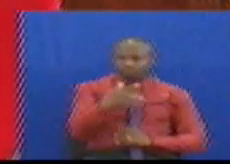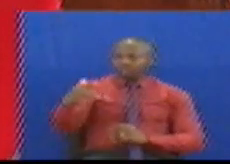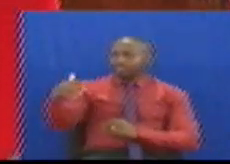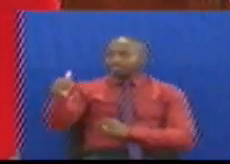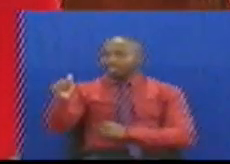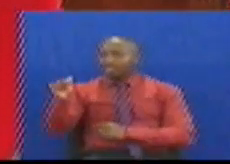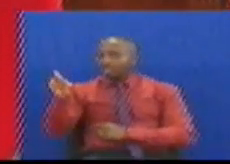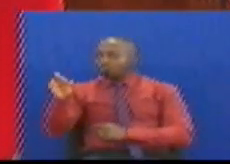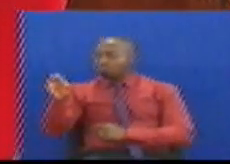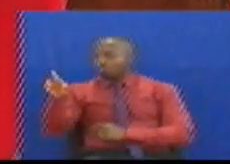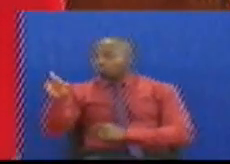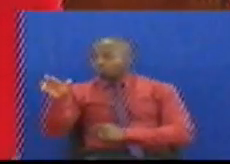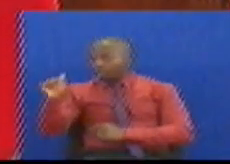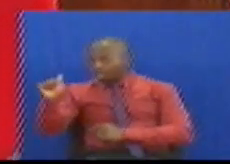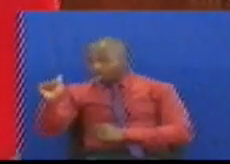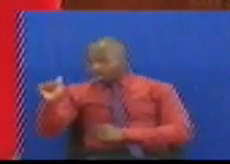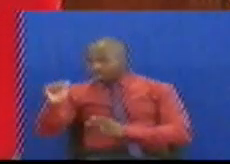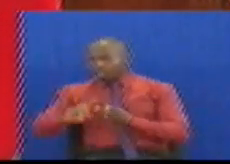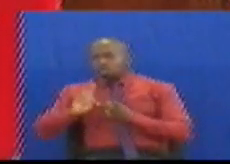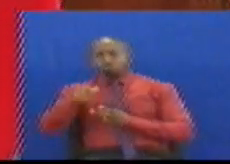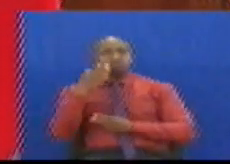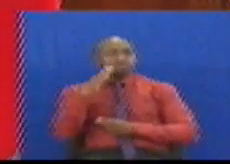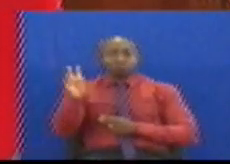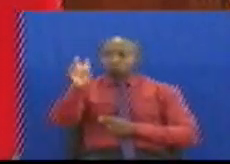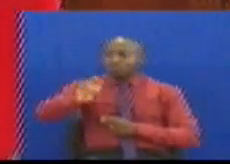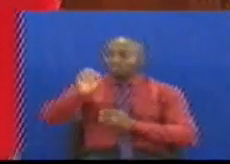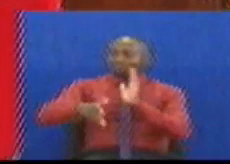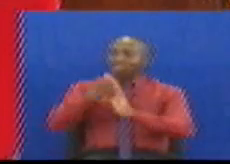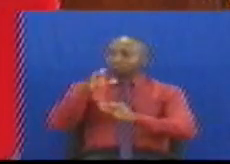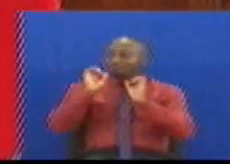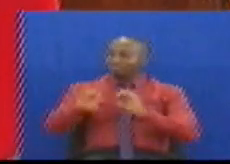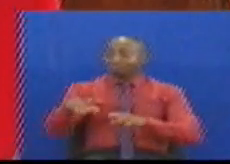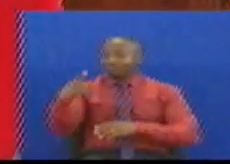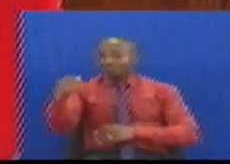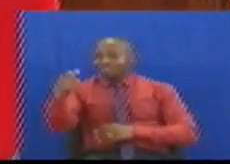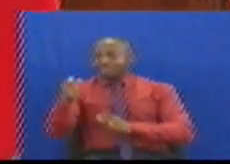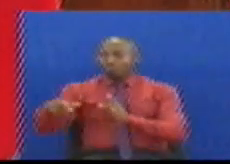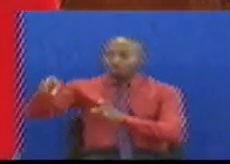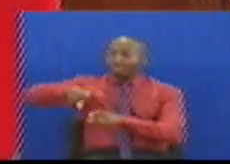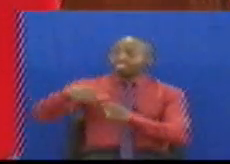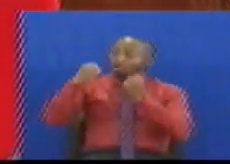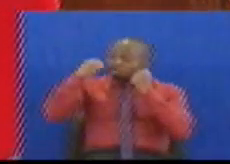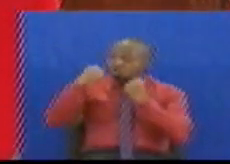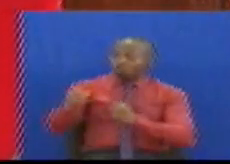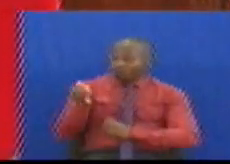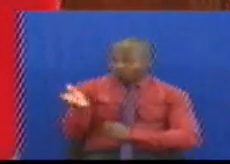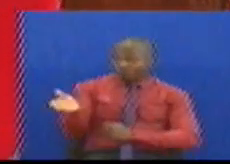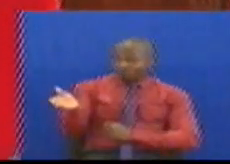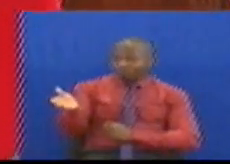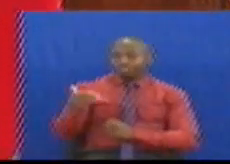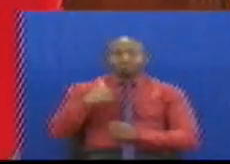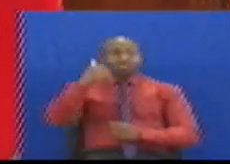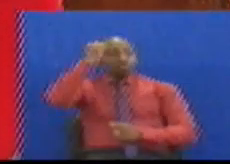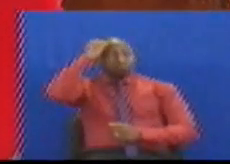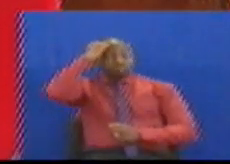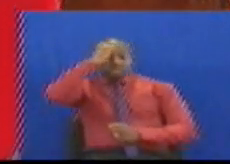haja ya kushauri ama ya kutafuta vyanzo vipya vya fedha kuiongezea nguvu talula. Nitawakumbusha